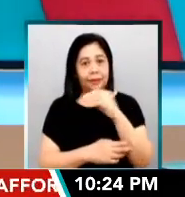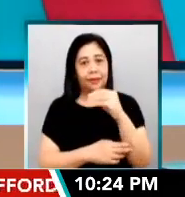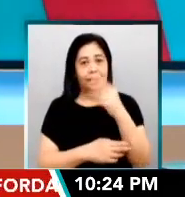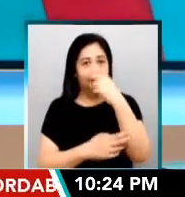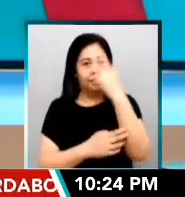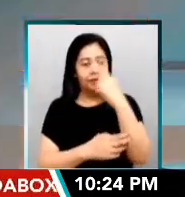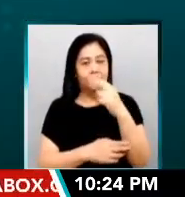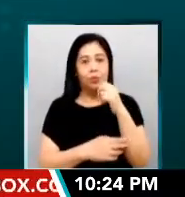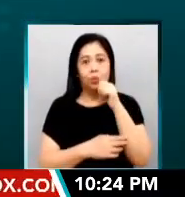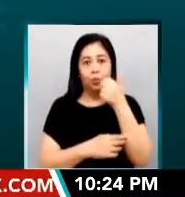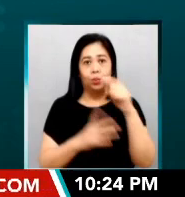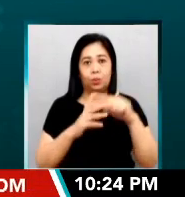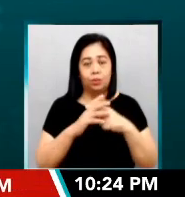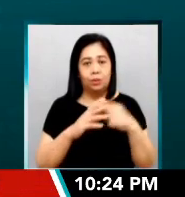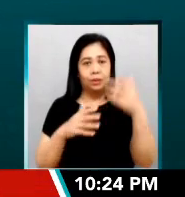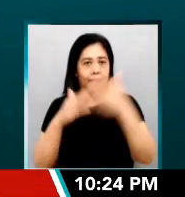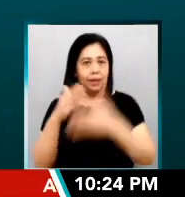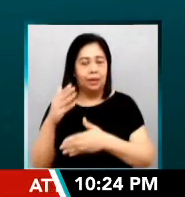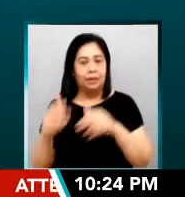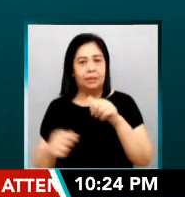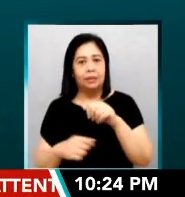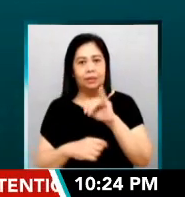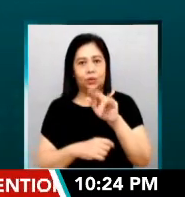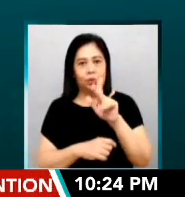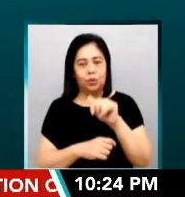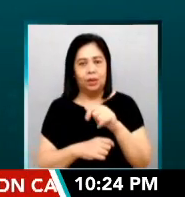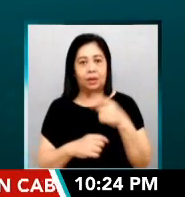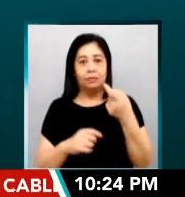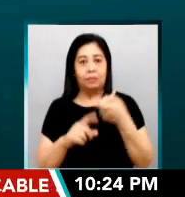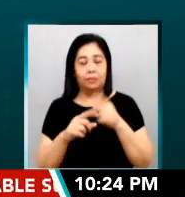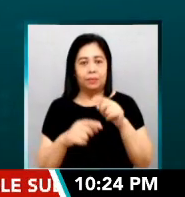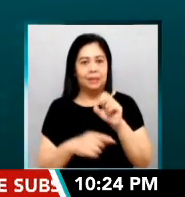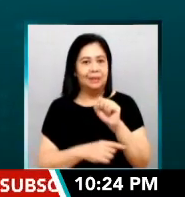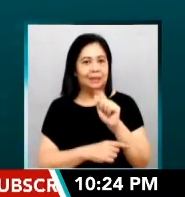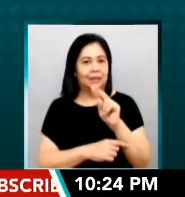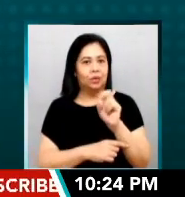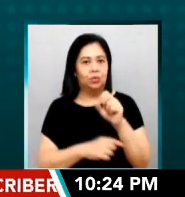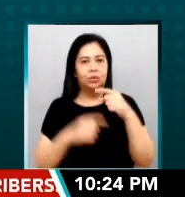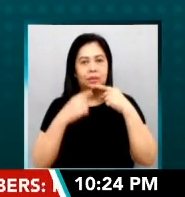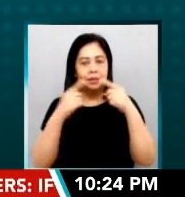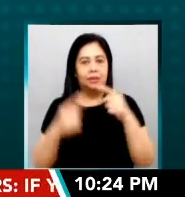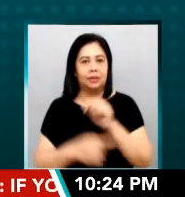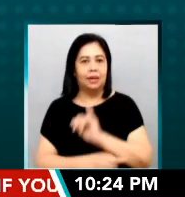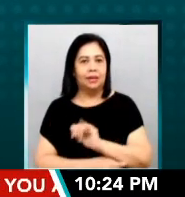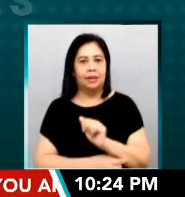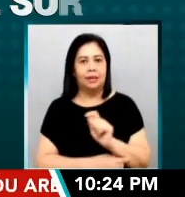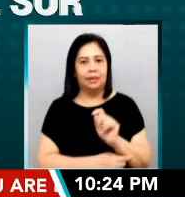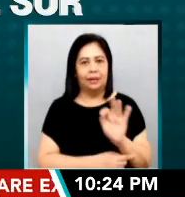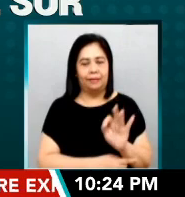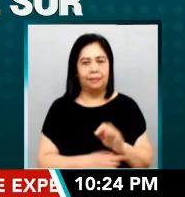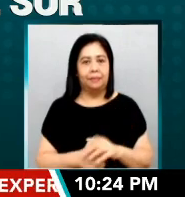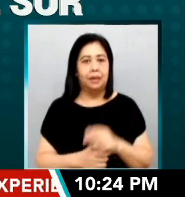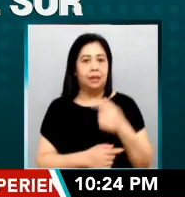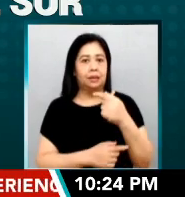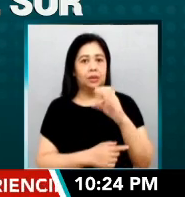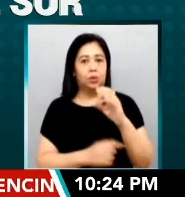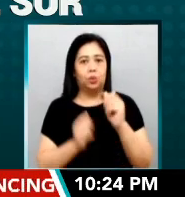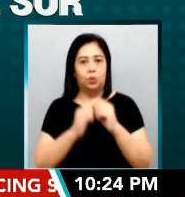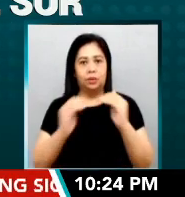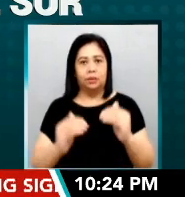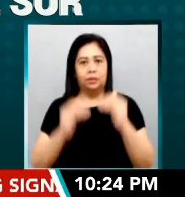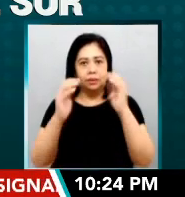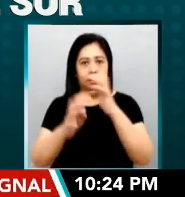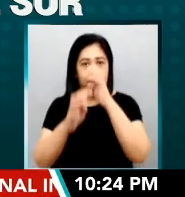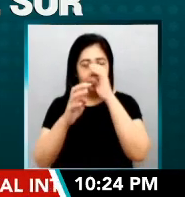buwan. Base po yan sa pinakabagong quarantine status na inanunsyo ng IATF. GCQ with heightened restrictions naman sa